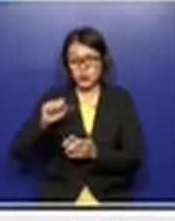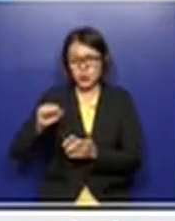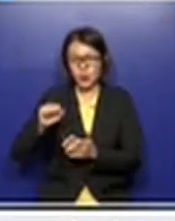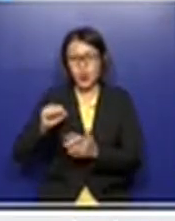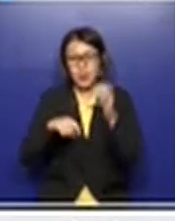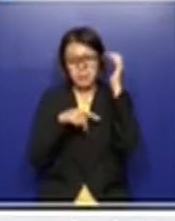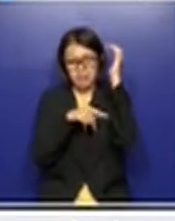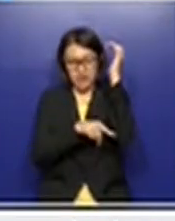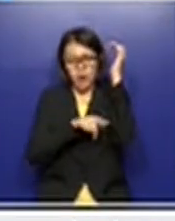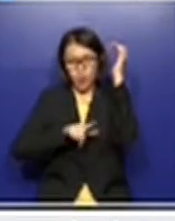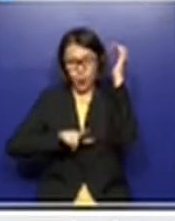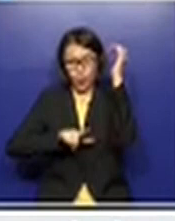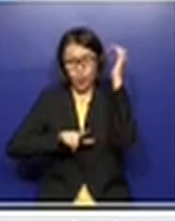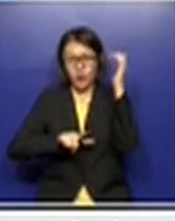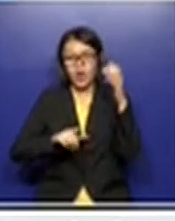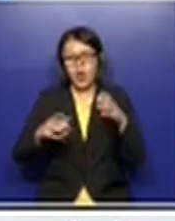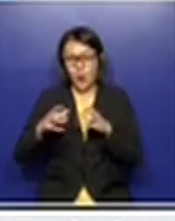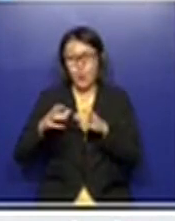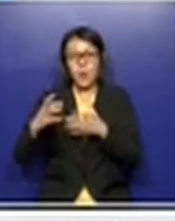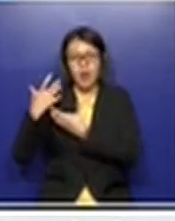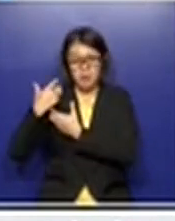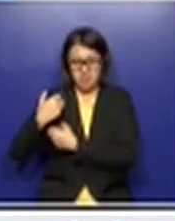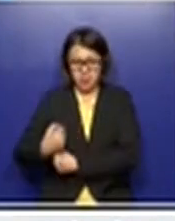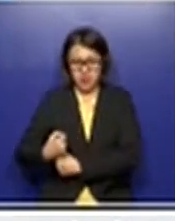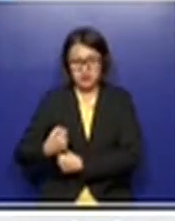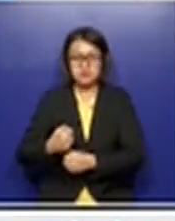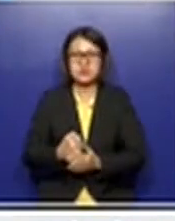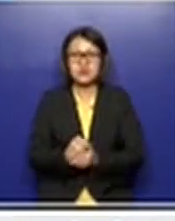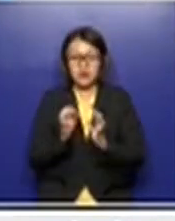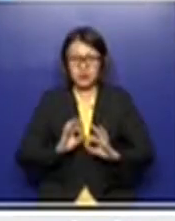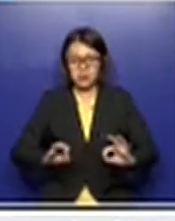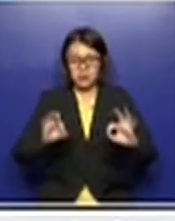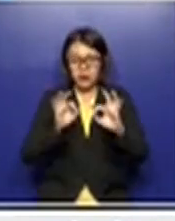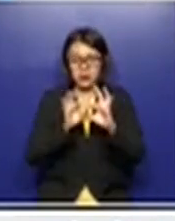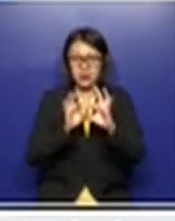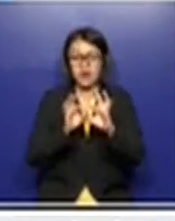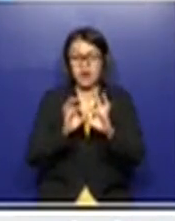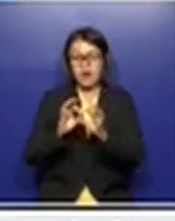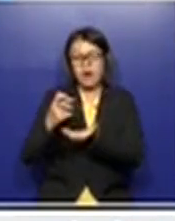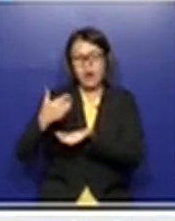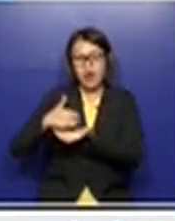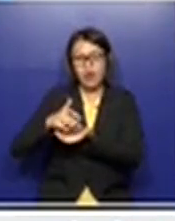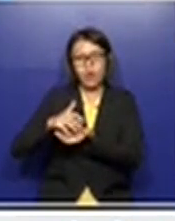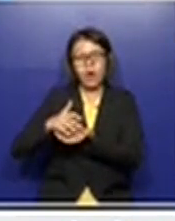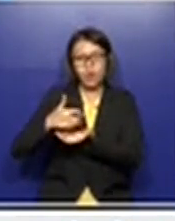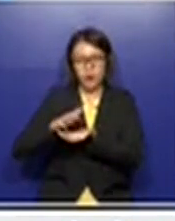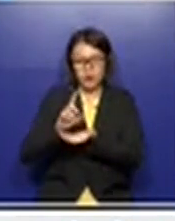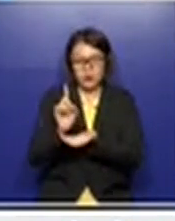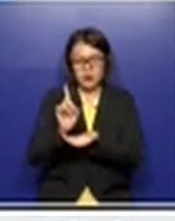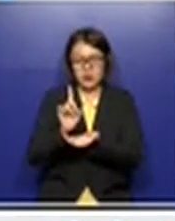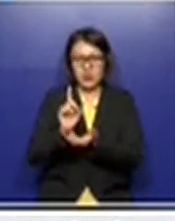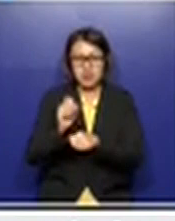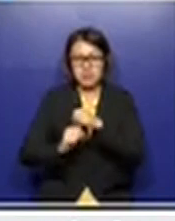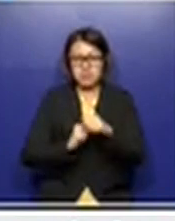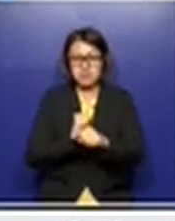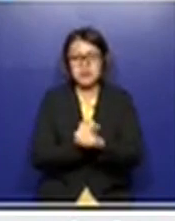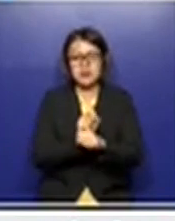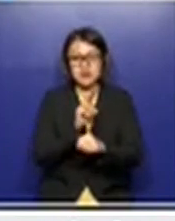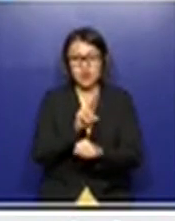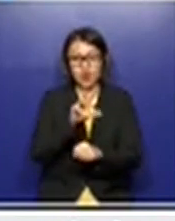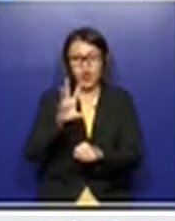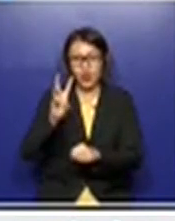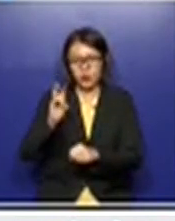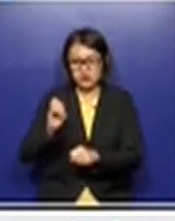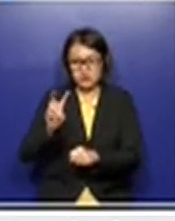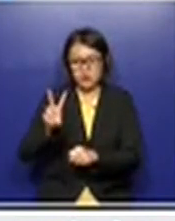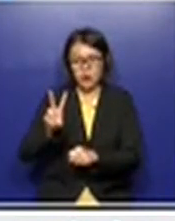รคประชาธิปัตย์ผมมีความจำเป็นที่จะอภิปรายรายงานปี2562ของ